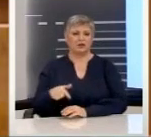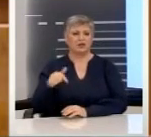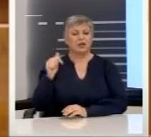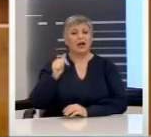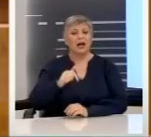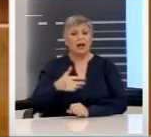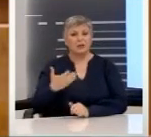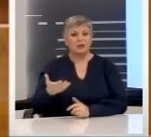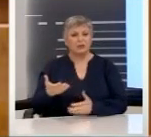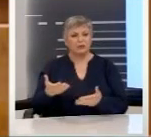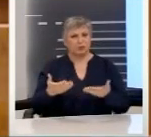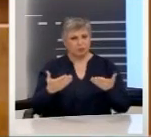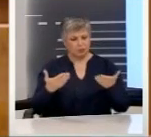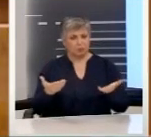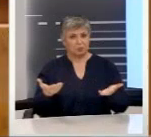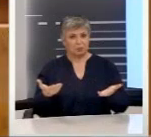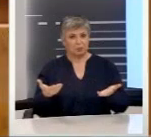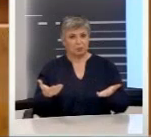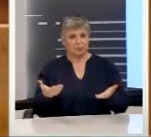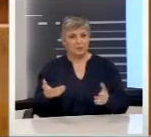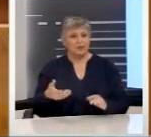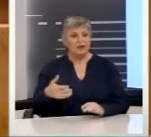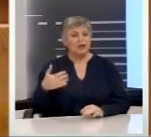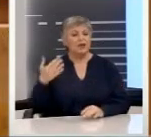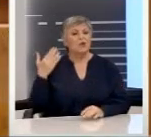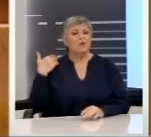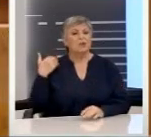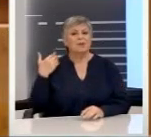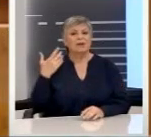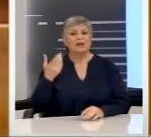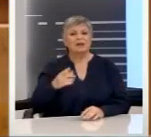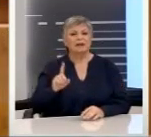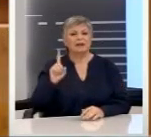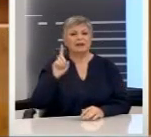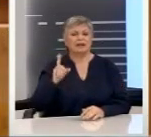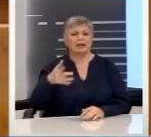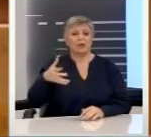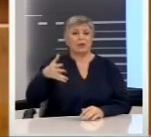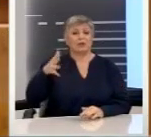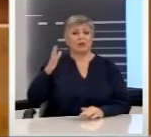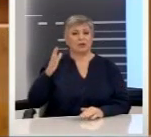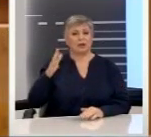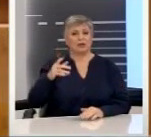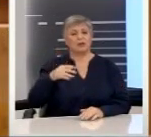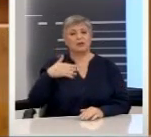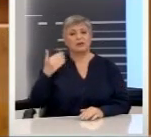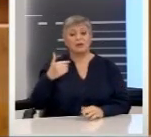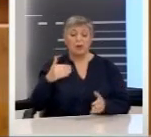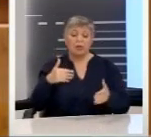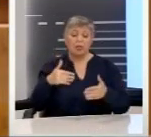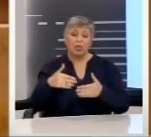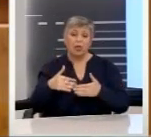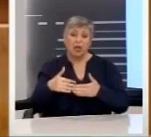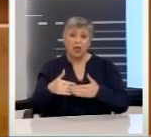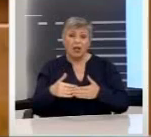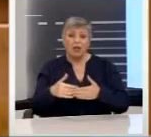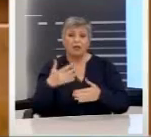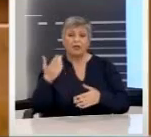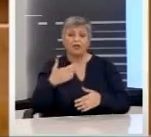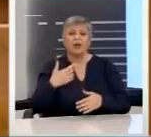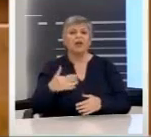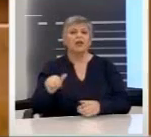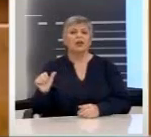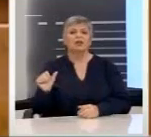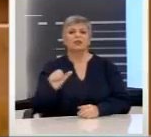έλεγα. Προηγούμενη ρίση του κυρίου Μητσοτάκη, ότι λίγες είναι οι μέρες μας και θα γυρίσουμε στα σπίτια σας, εκείνο ο ρόλος